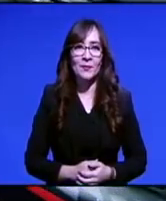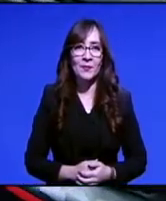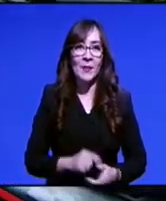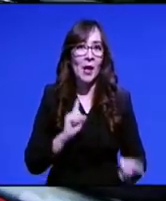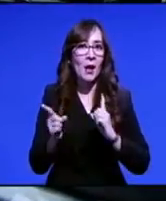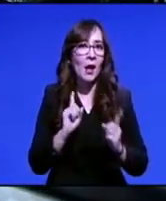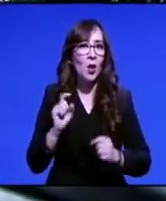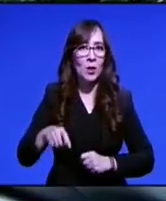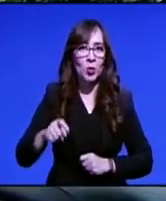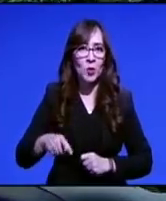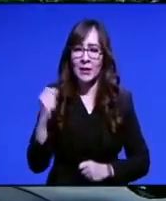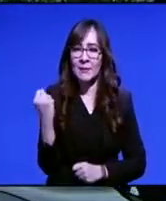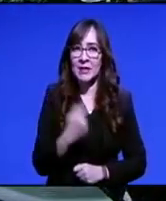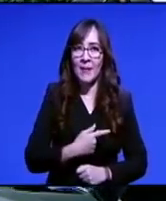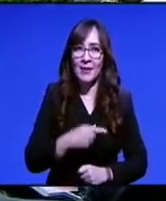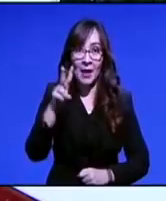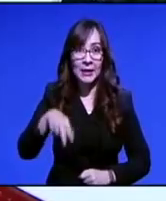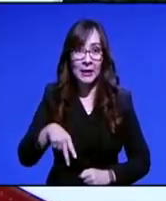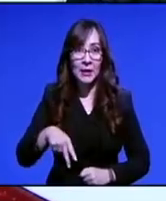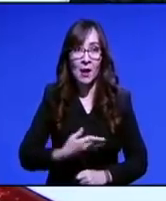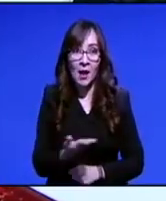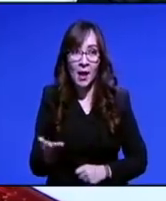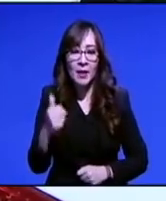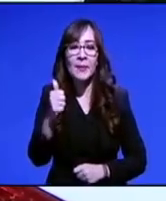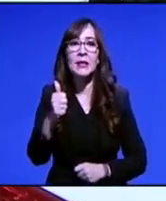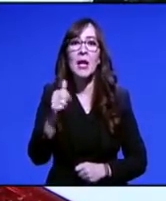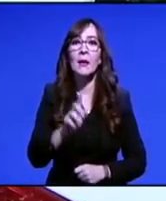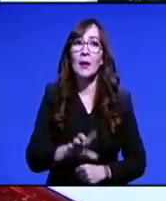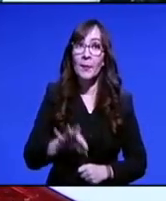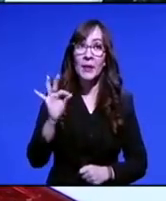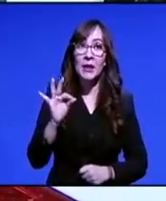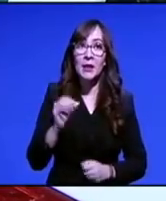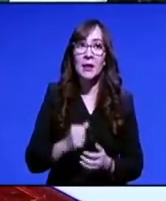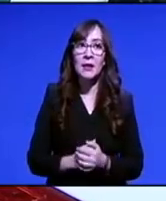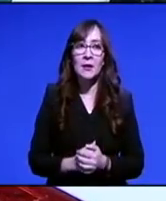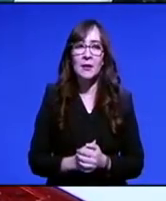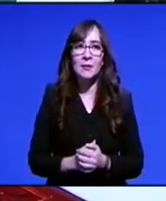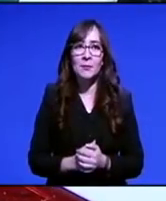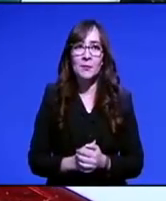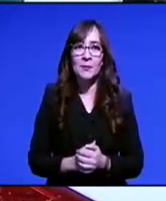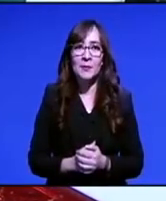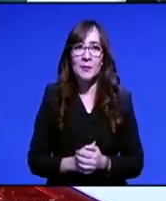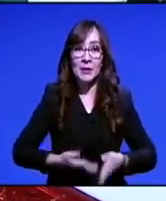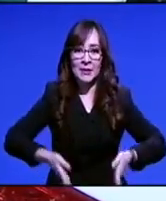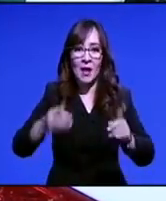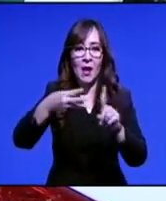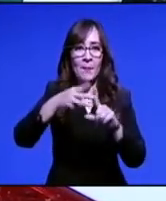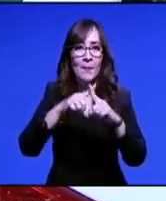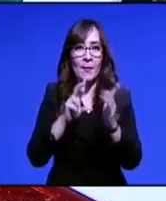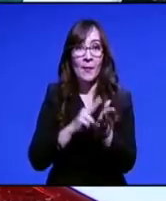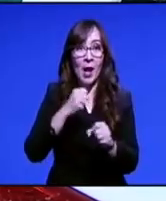Kalau kebutuhannya lebih cepat lagi, Anda bisa pilih layanan laundry yang saya datangi di daerah Bangka, Jakarta Selatan